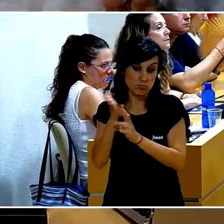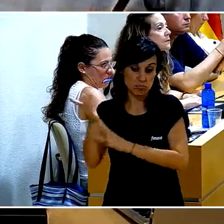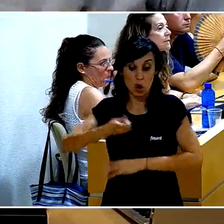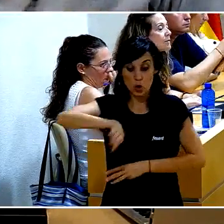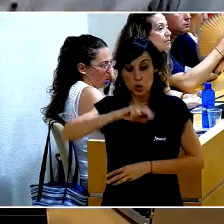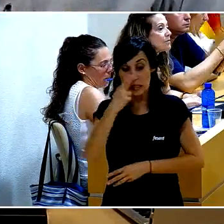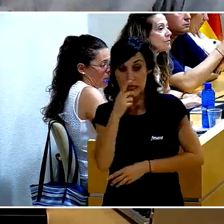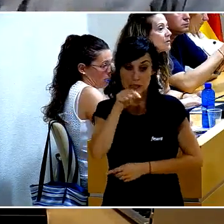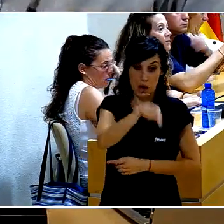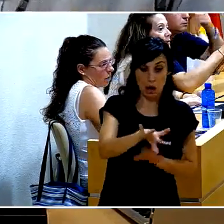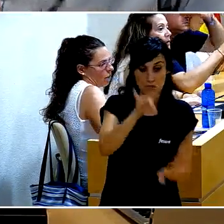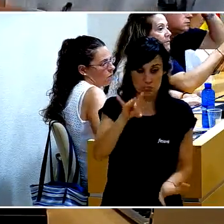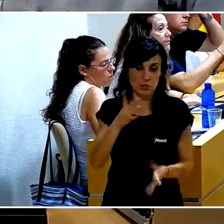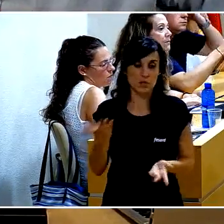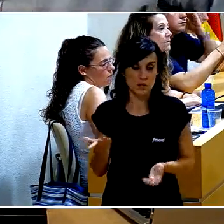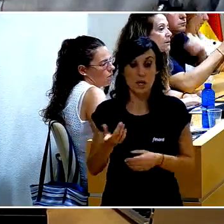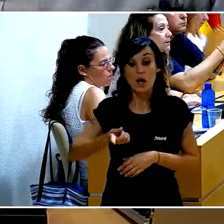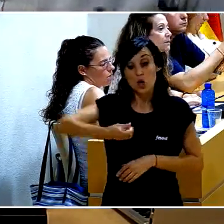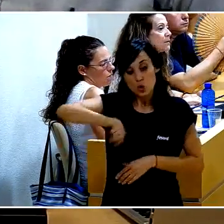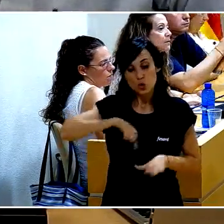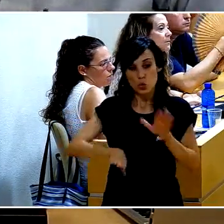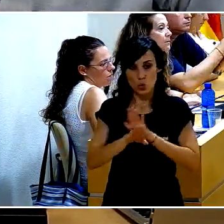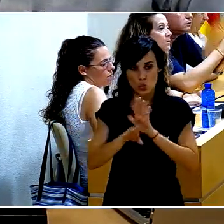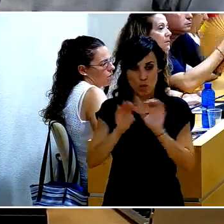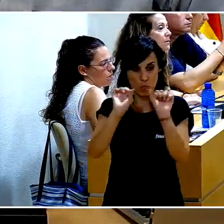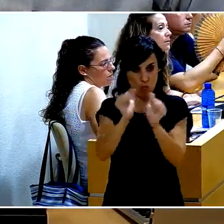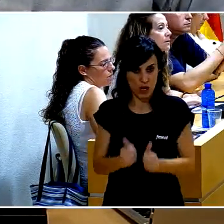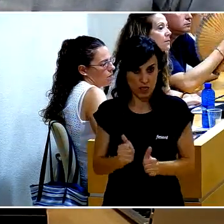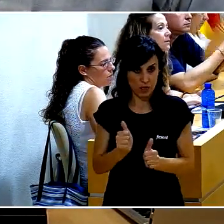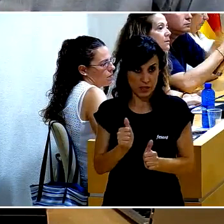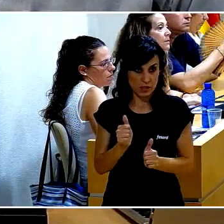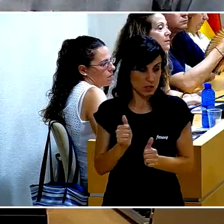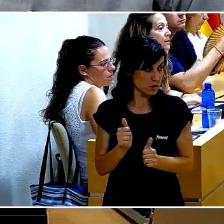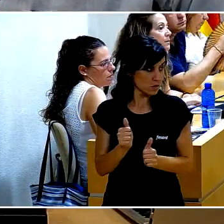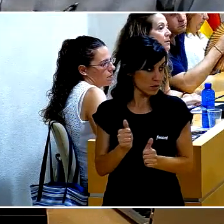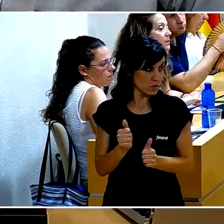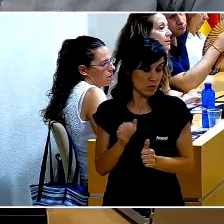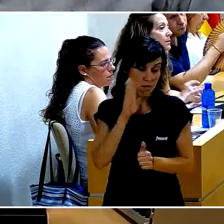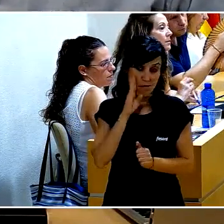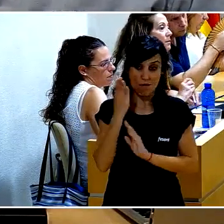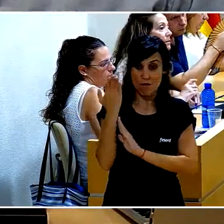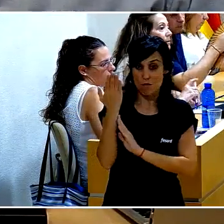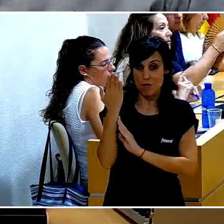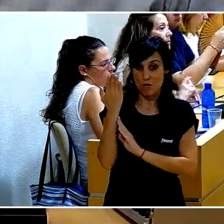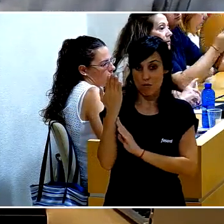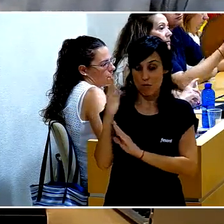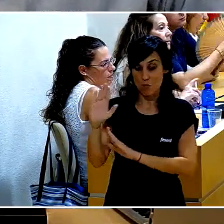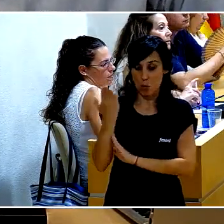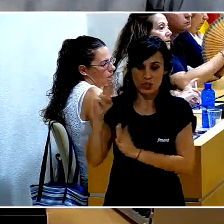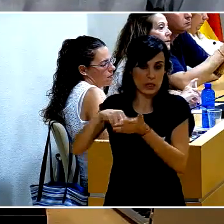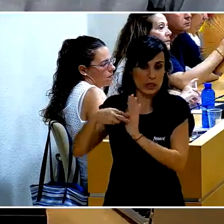interessa i aquesta és la que no ens interessa. Nosaltres continuem en les modalitats que es proposa el